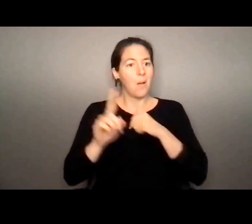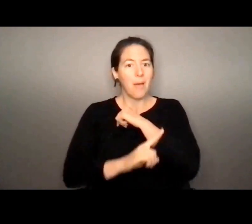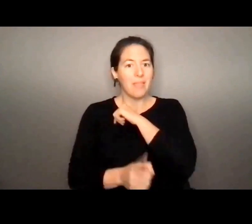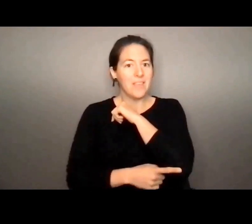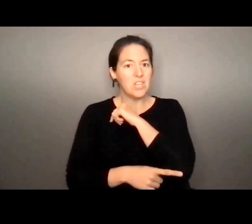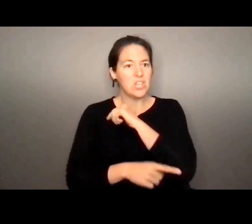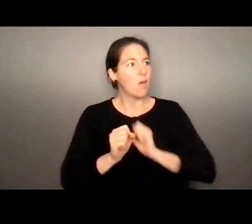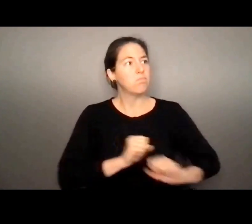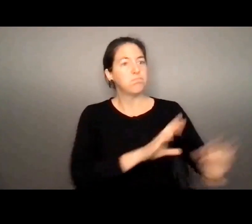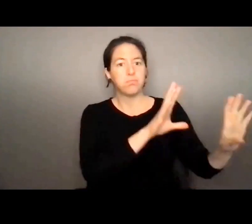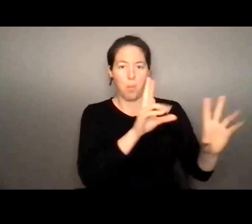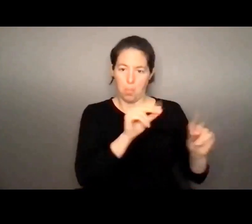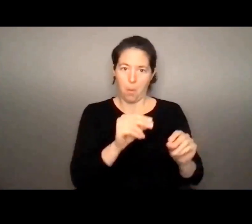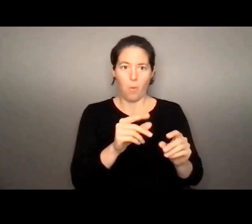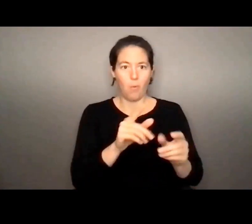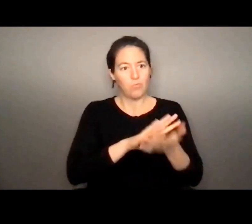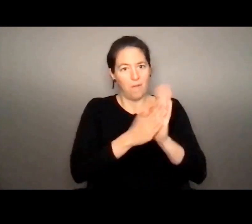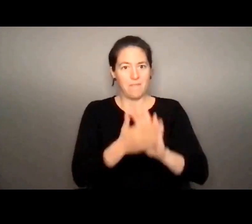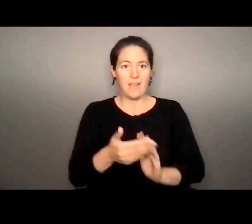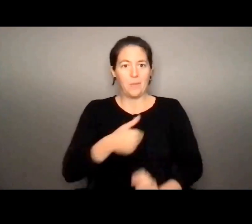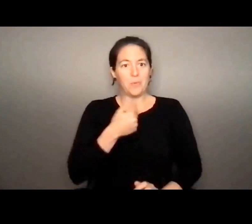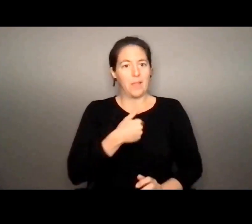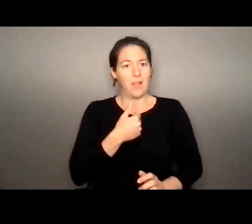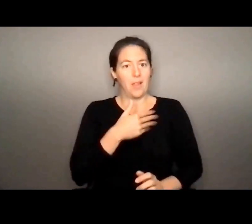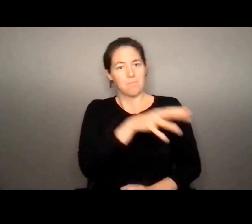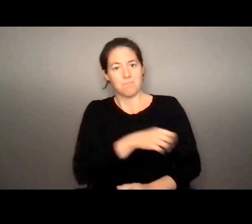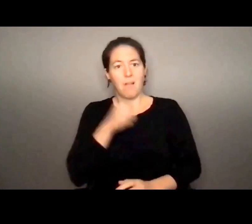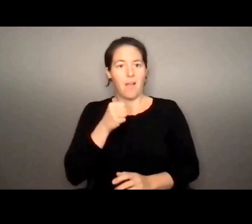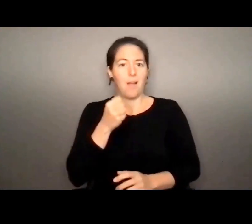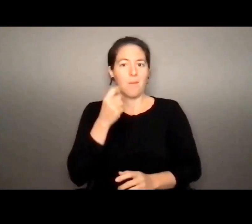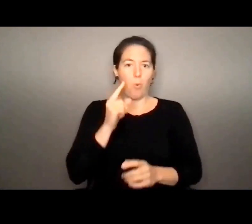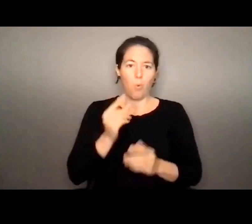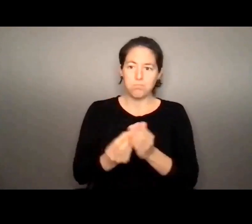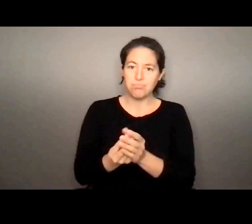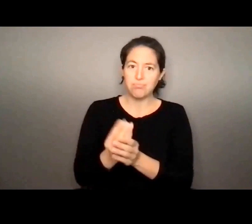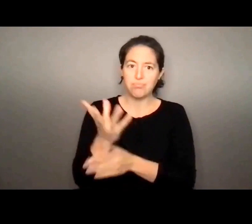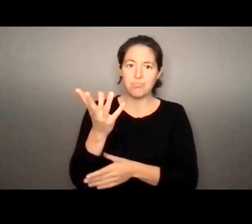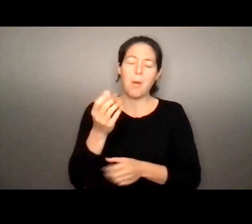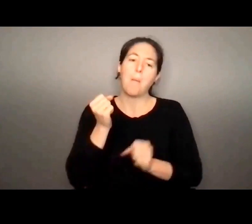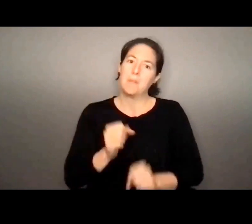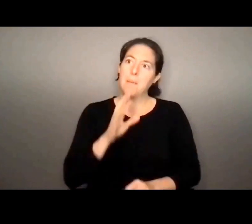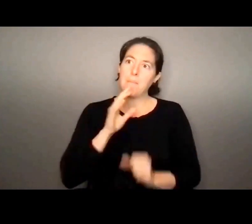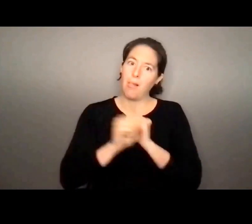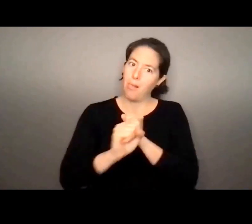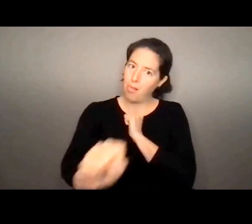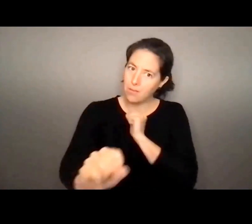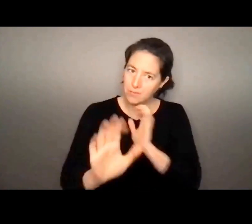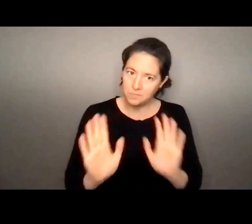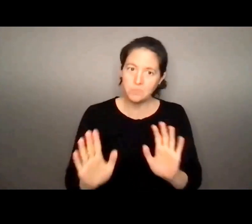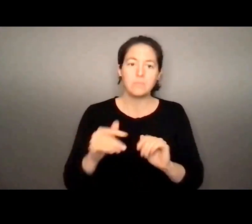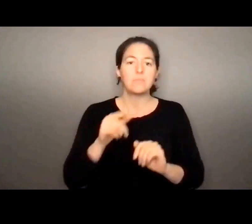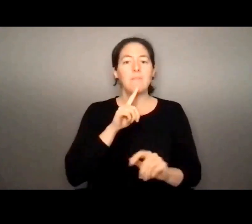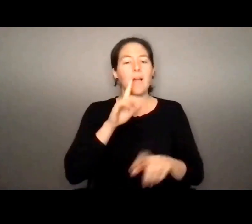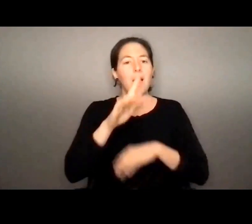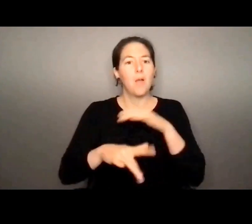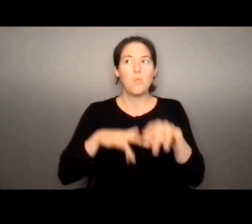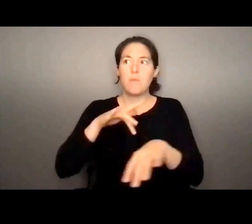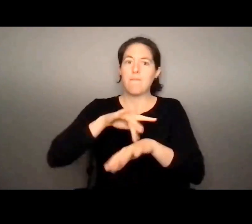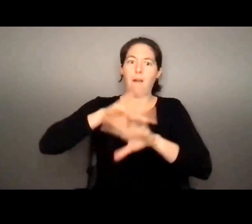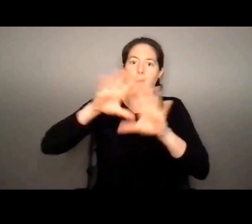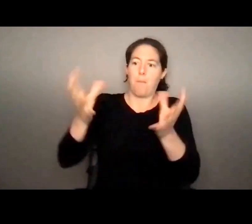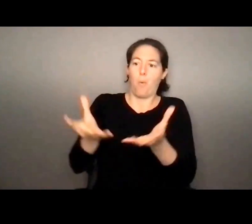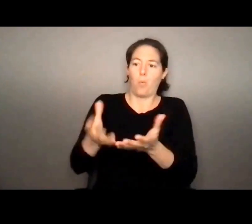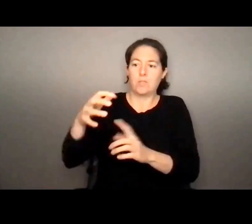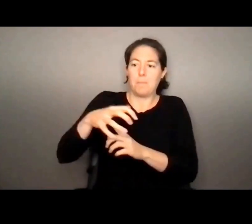aucune ressource. Fait que je pourrais vous en entretenir longtemps. Comme je dis, c'est un univers qui est fantastique, c'est un univers